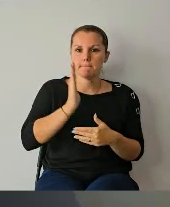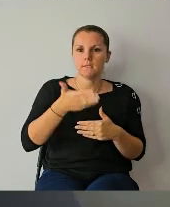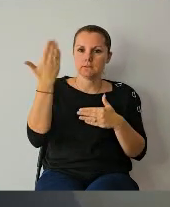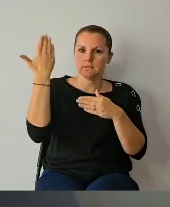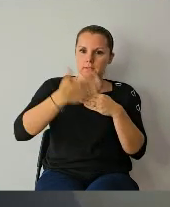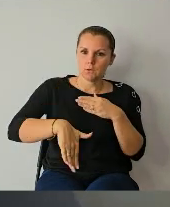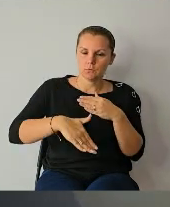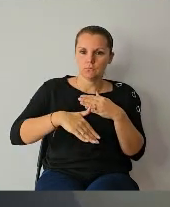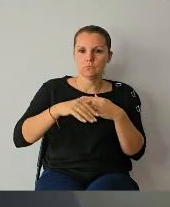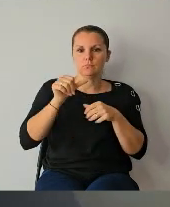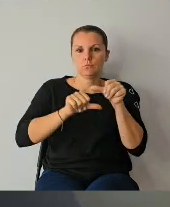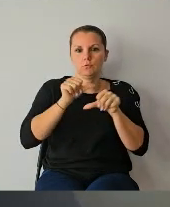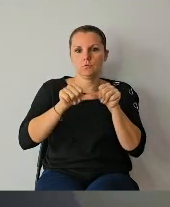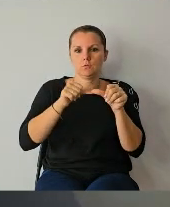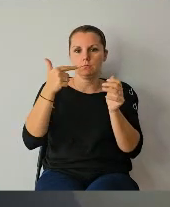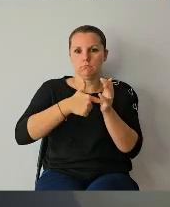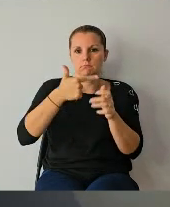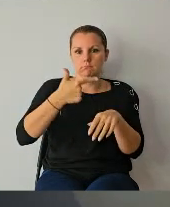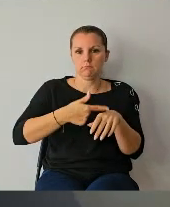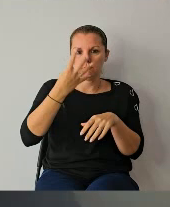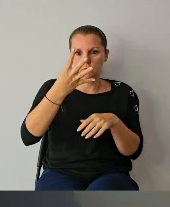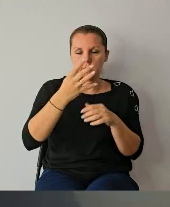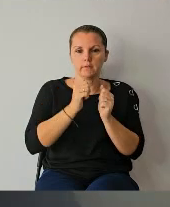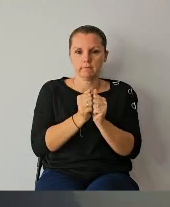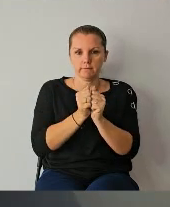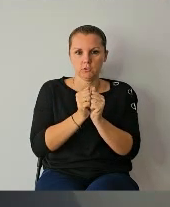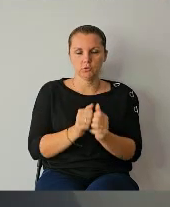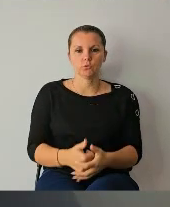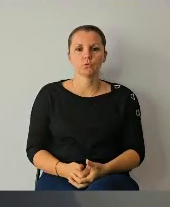miejsce w 2024 roku we wrześniu.